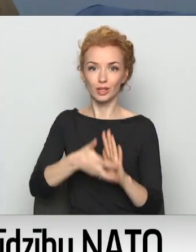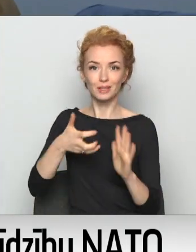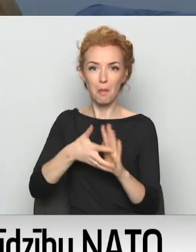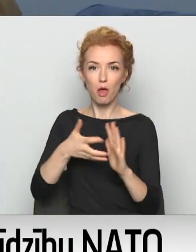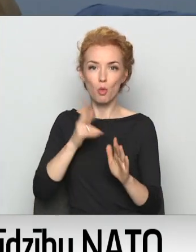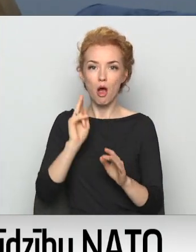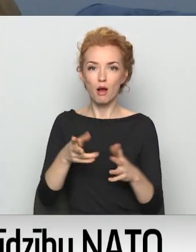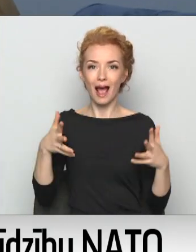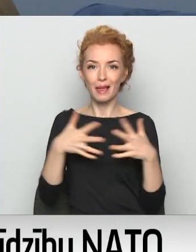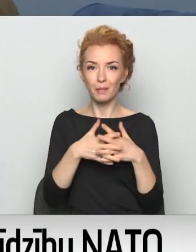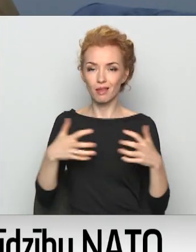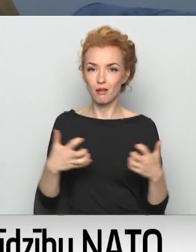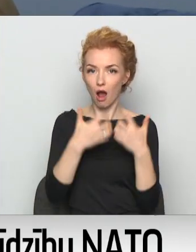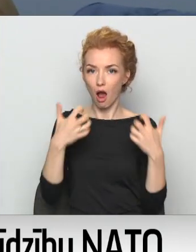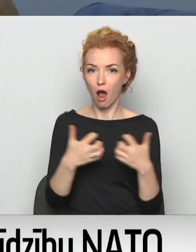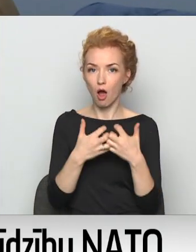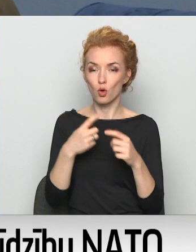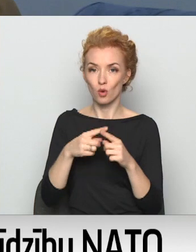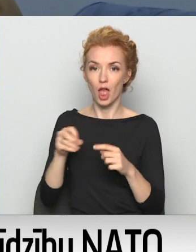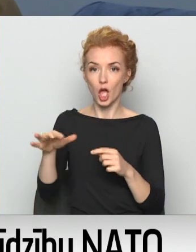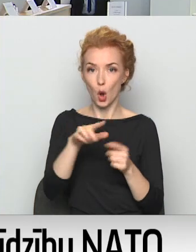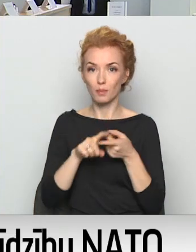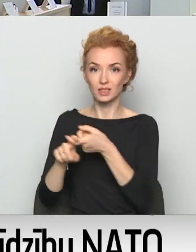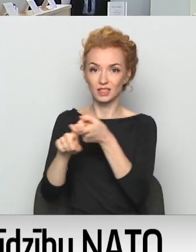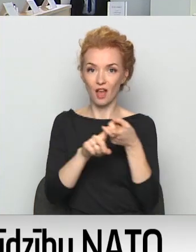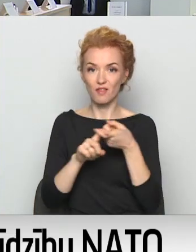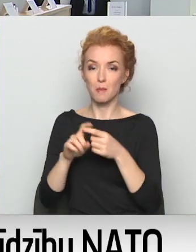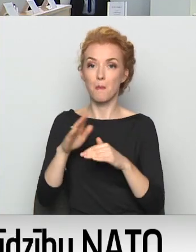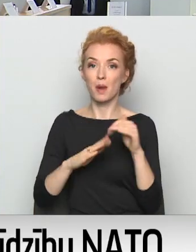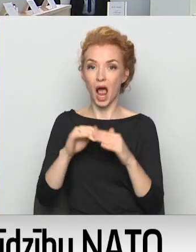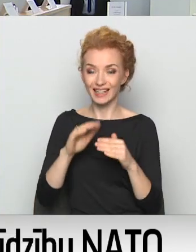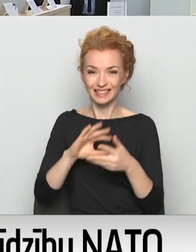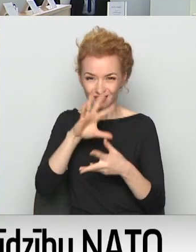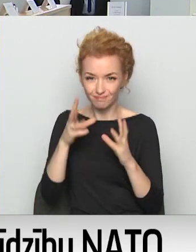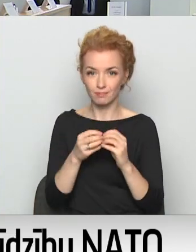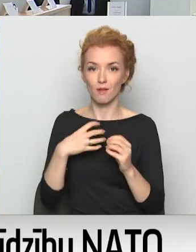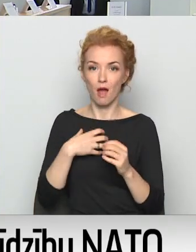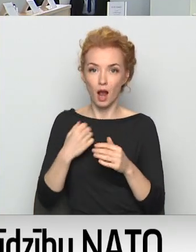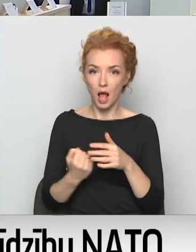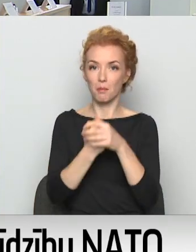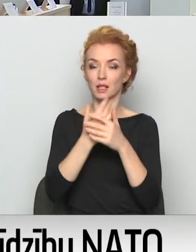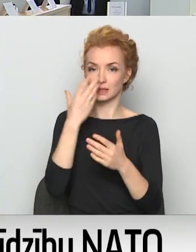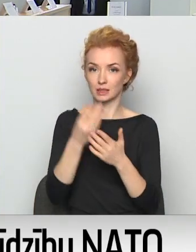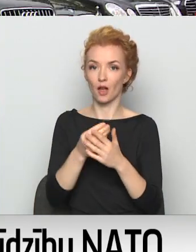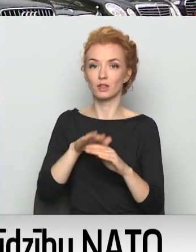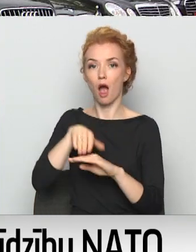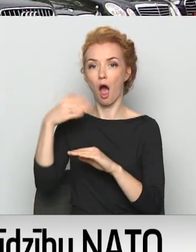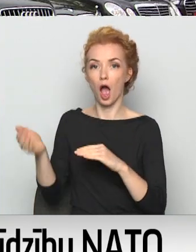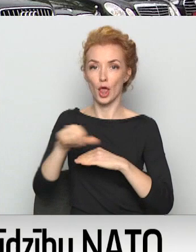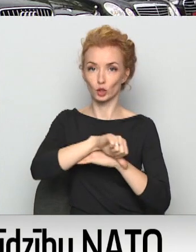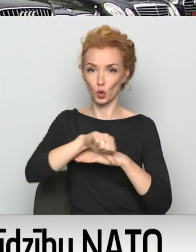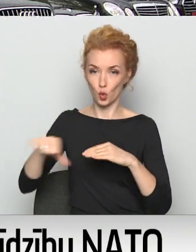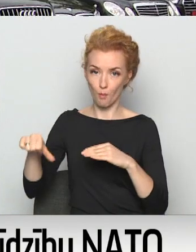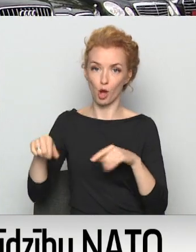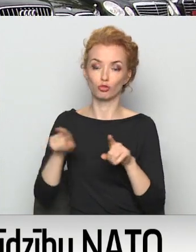ieroci, kā arī Eiropas Savienībai praktiski un finansiāli būtu jāatbalsta savas ārējās robežas infrastruktūras